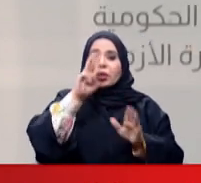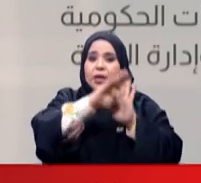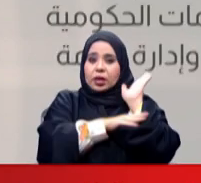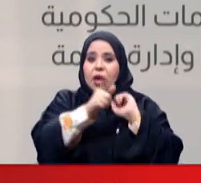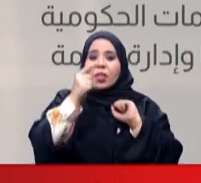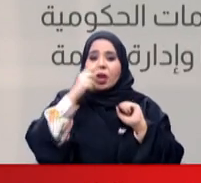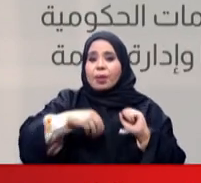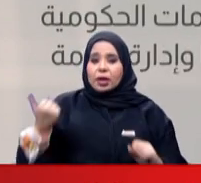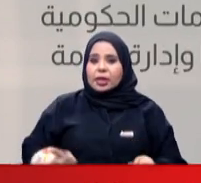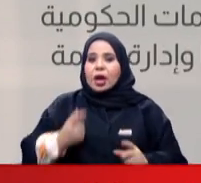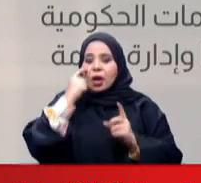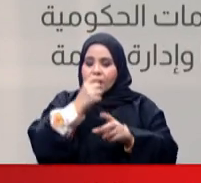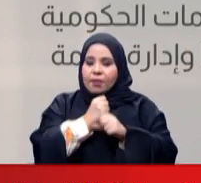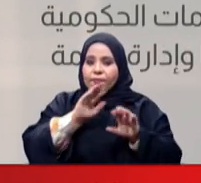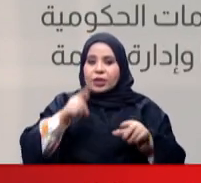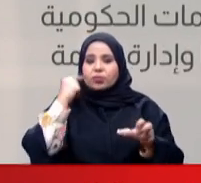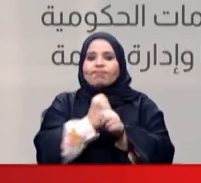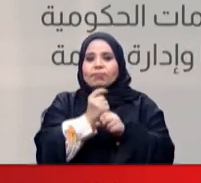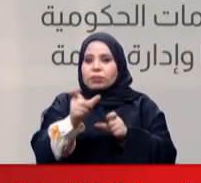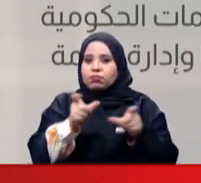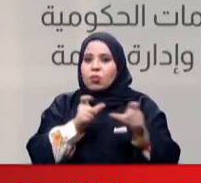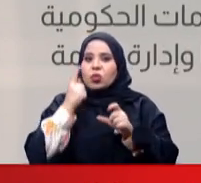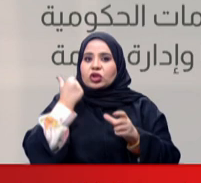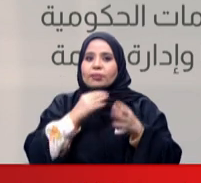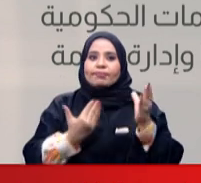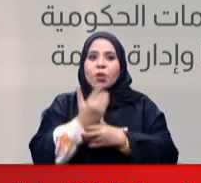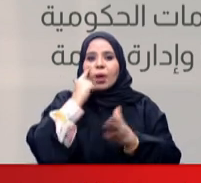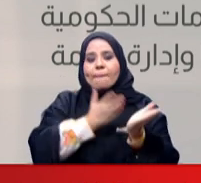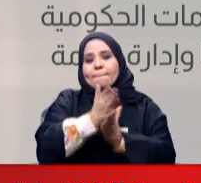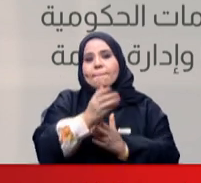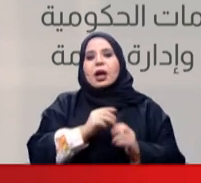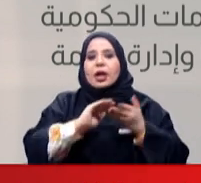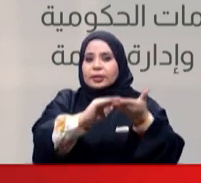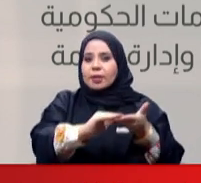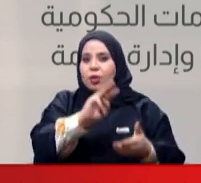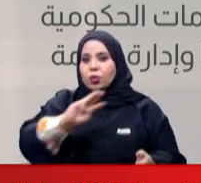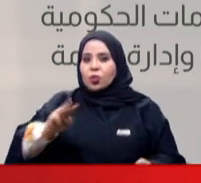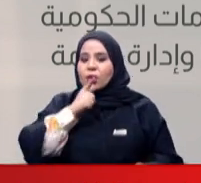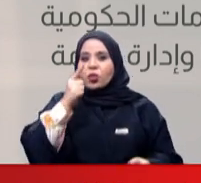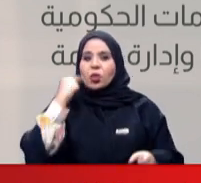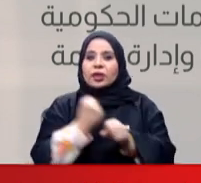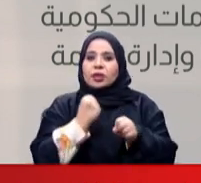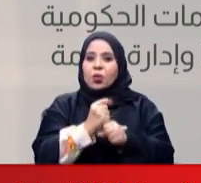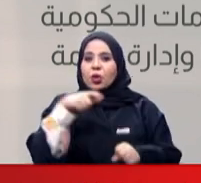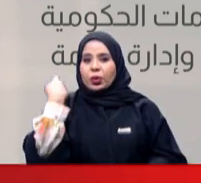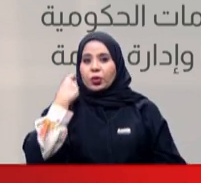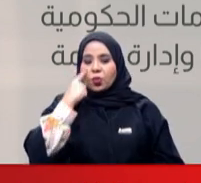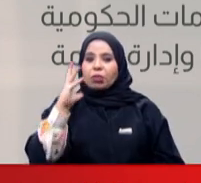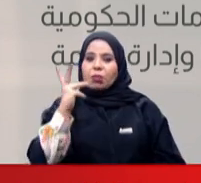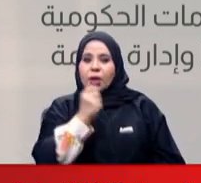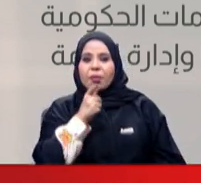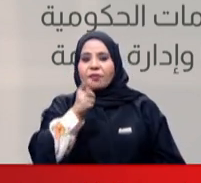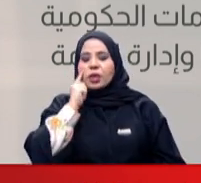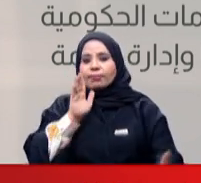أن البحرين حريصة على استخدام التقنيات الحديثة في مجال تقديم الخدمات الحكومية ومثنيا على دور الحكومات